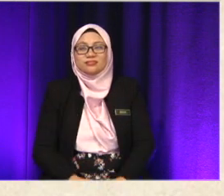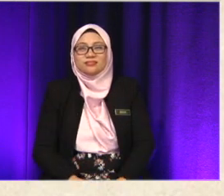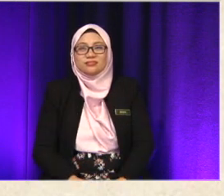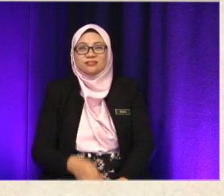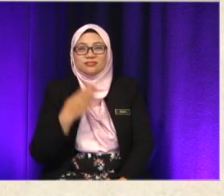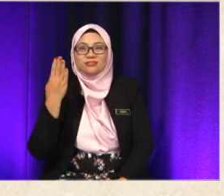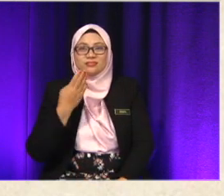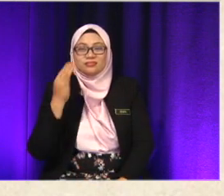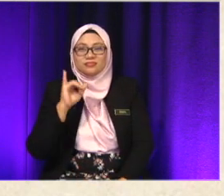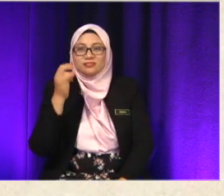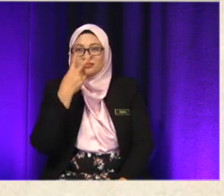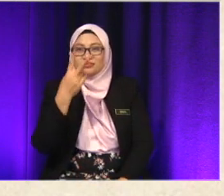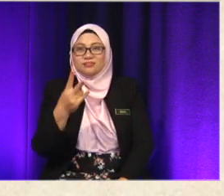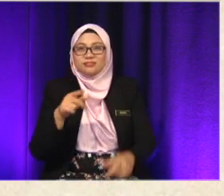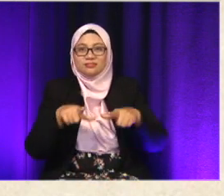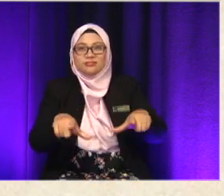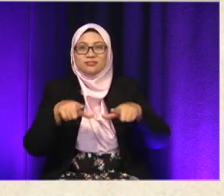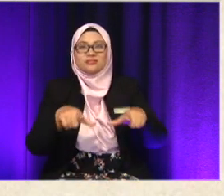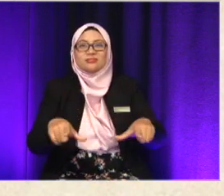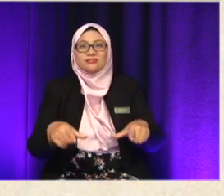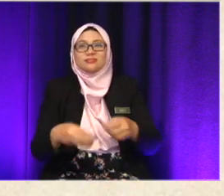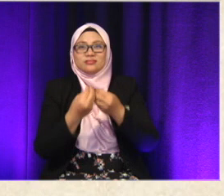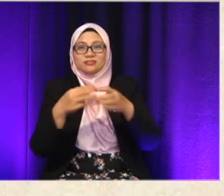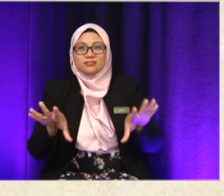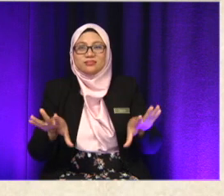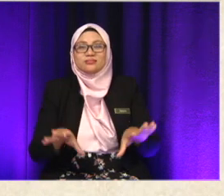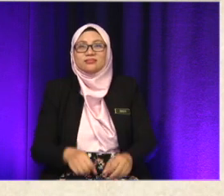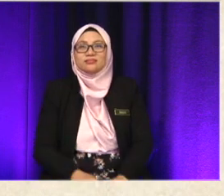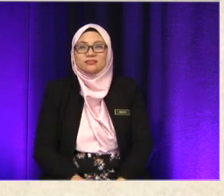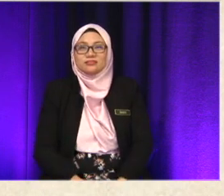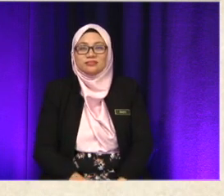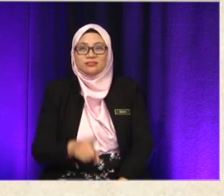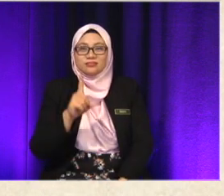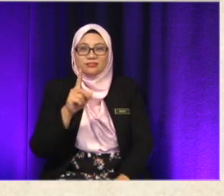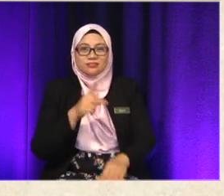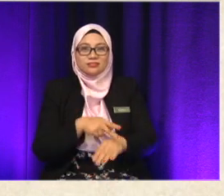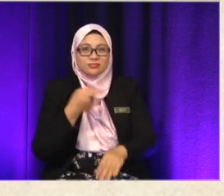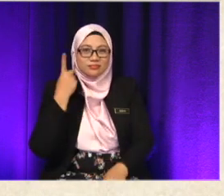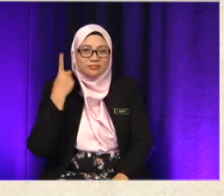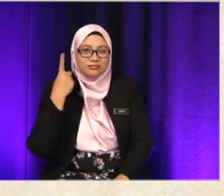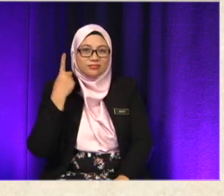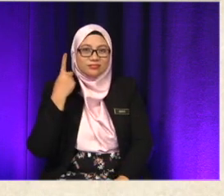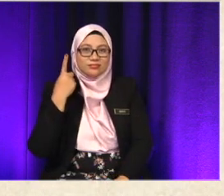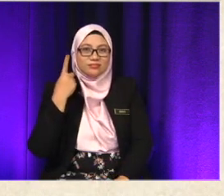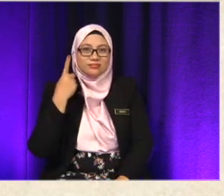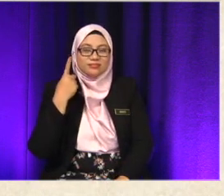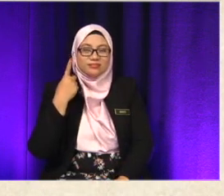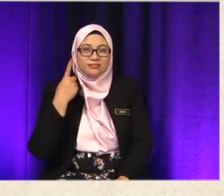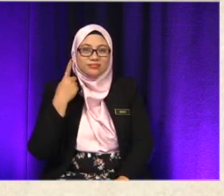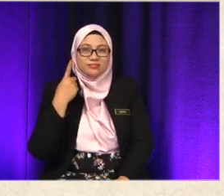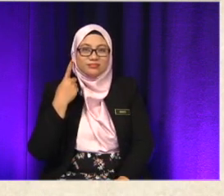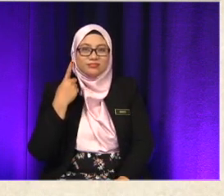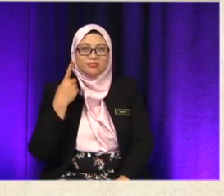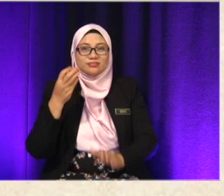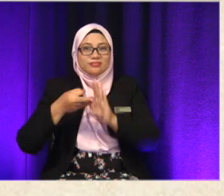ke apa kan. Dia guna hidrolik tu. Sebabnya kalau satu ketika dulu kita punya kereta api kita dulu, insya-Allah